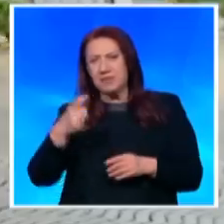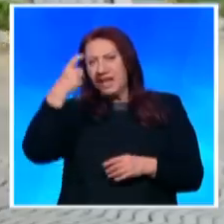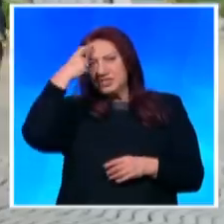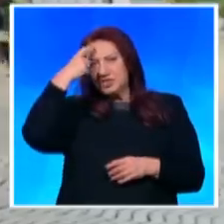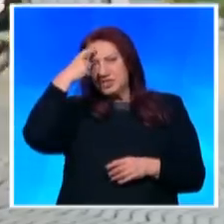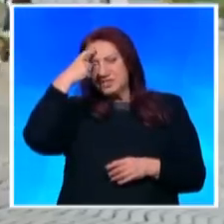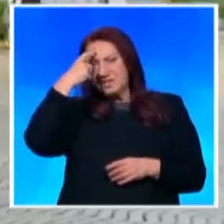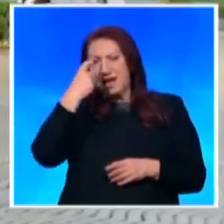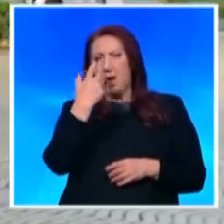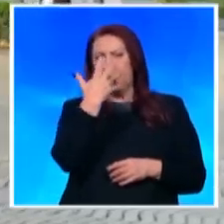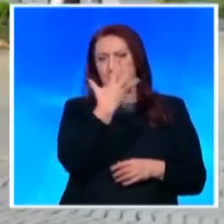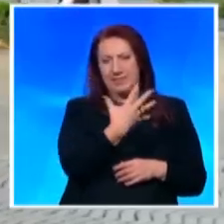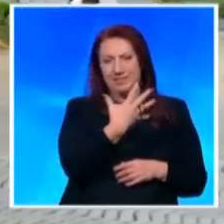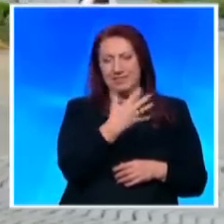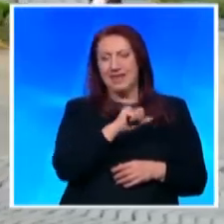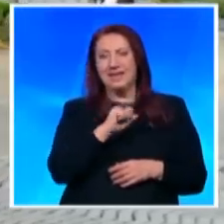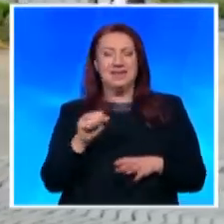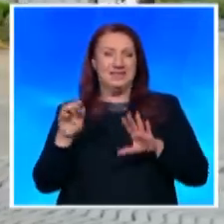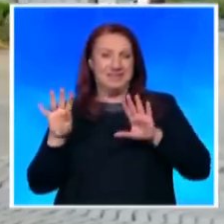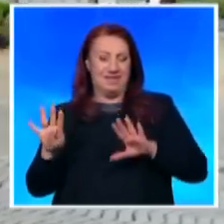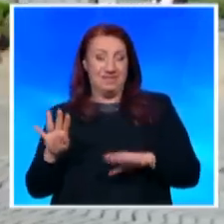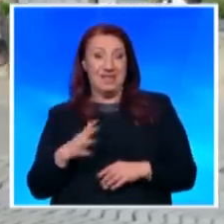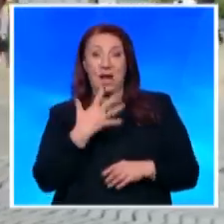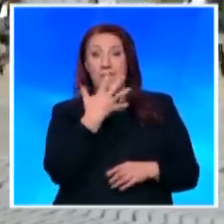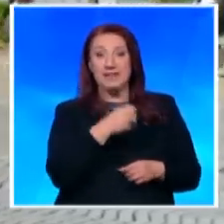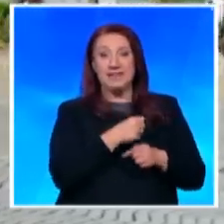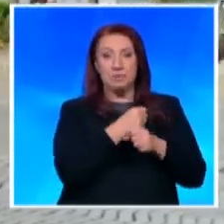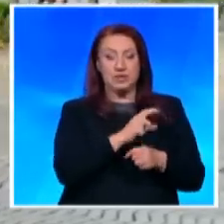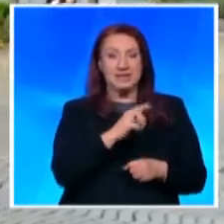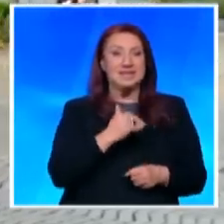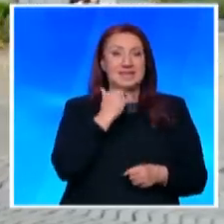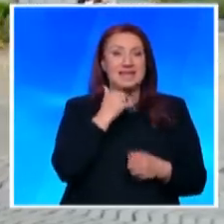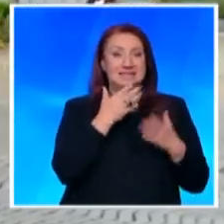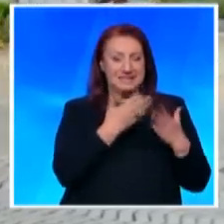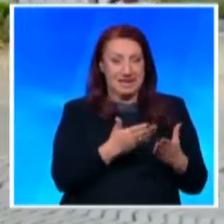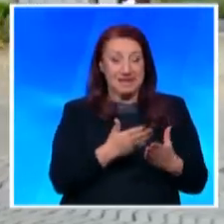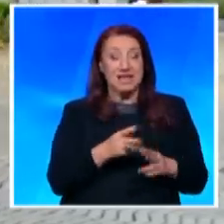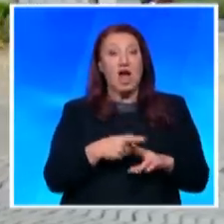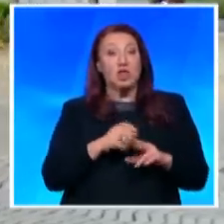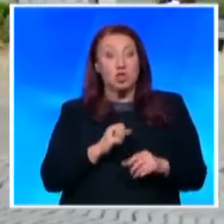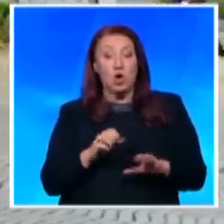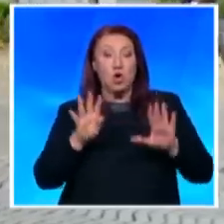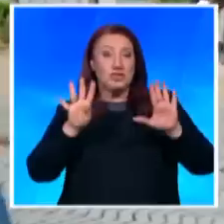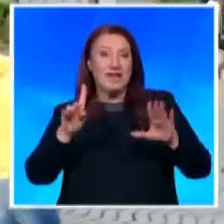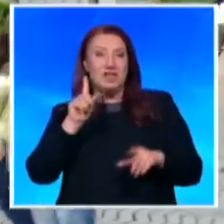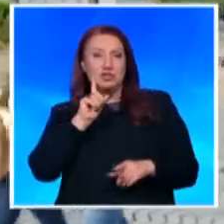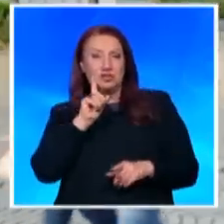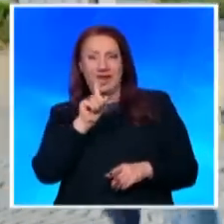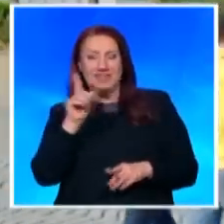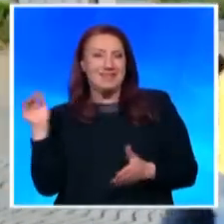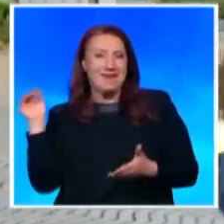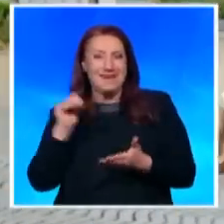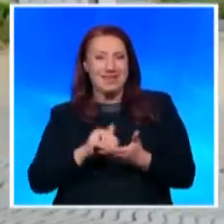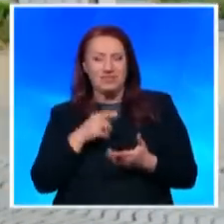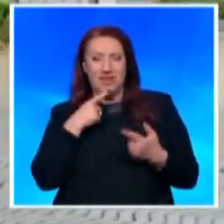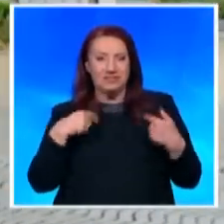5 депутати не достигат за подкрепа на кабинета Габриел, а отсъствието на 9 депутати от зала би осигурило намаляването